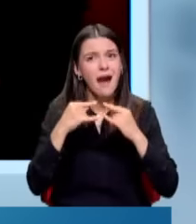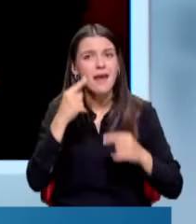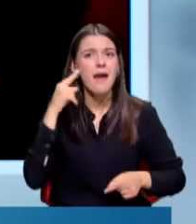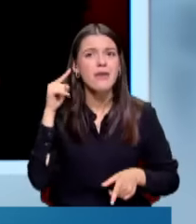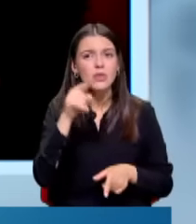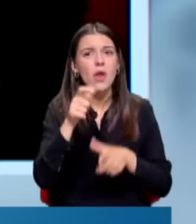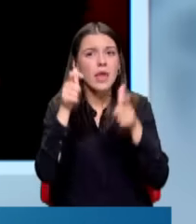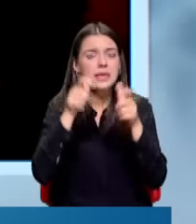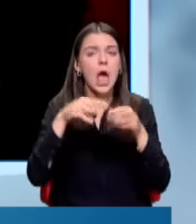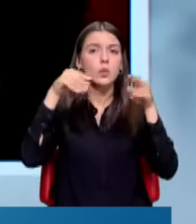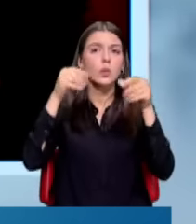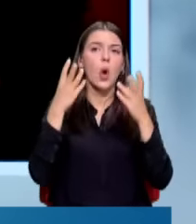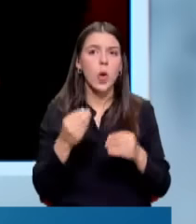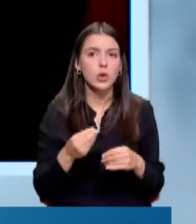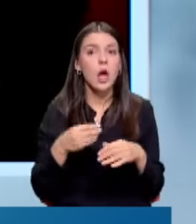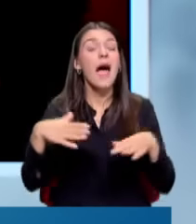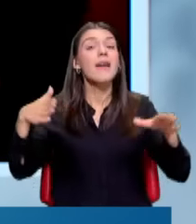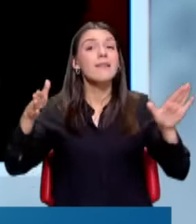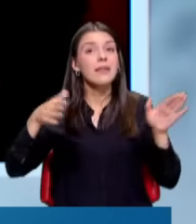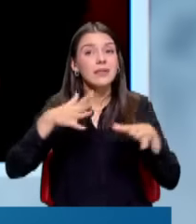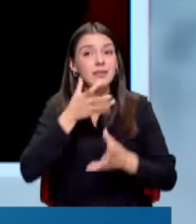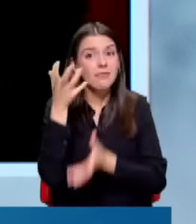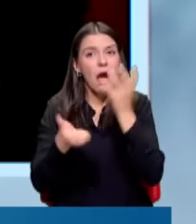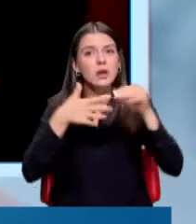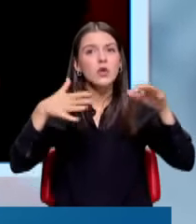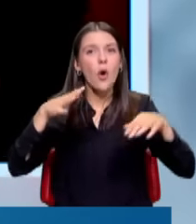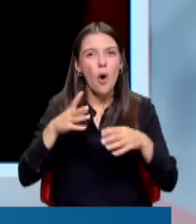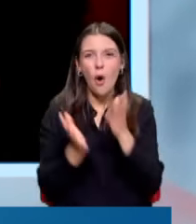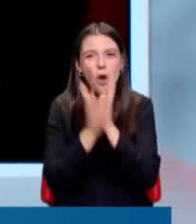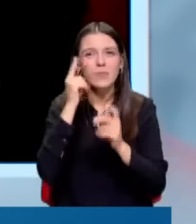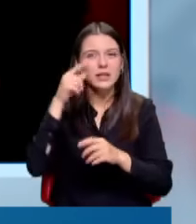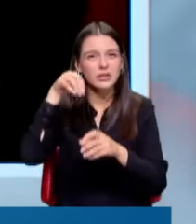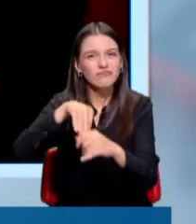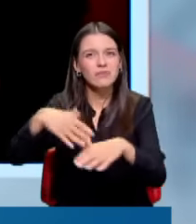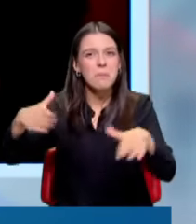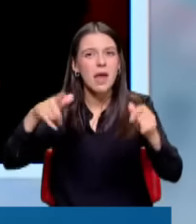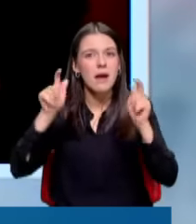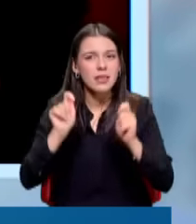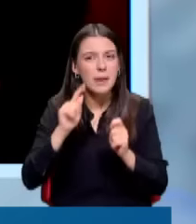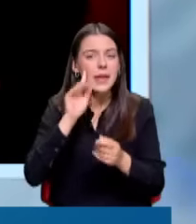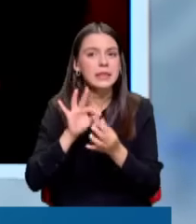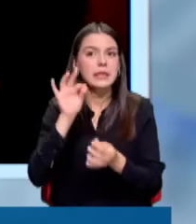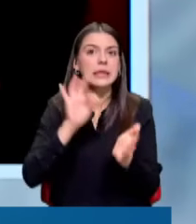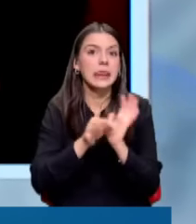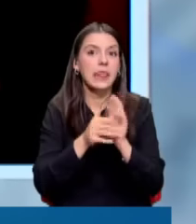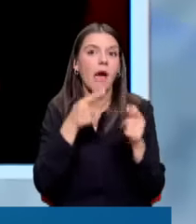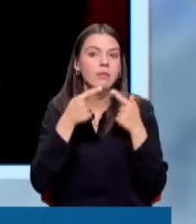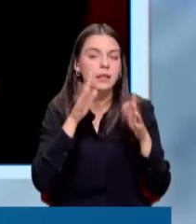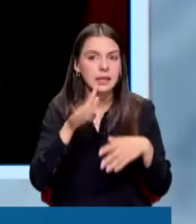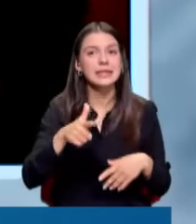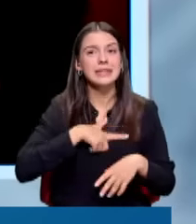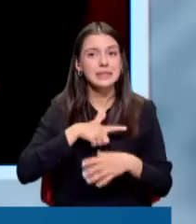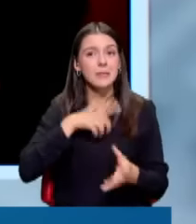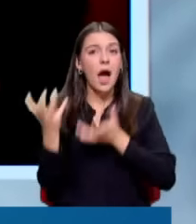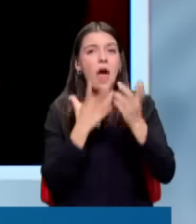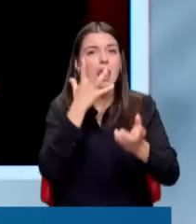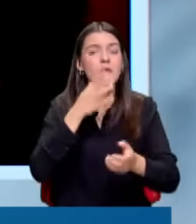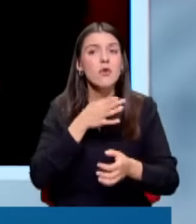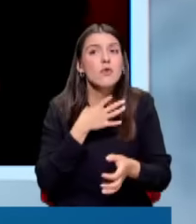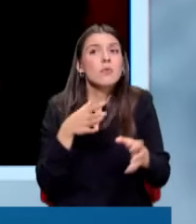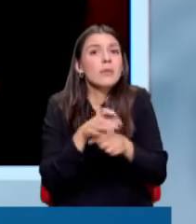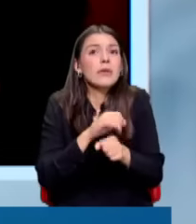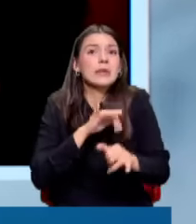ormanda mangal yapanlar nedeniyle çıktığı iddia edildi. İzmir alevlerle boğuşurken Türkiye'nin dört bir yanından da yangın